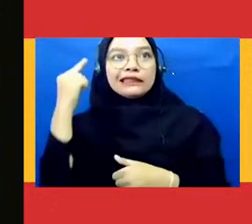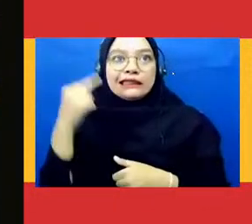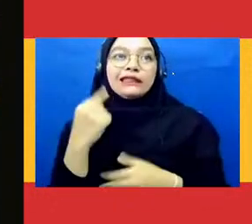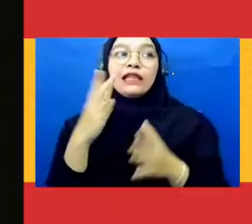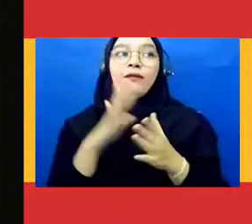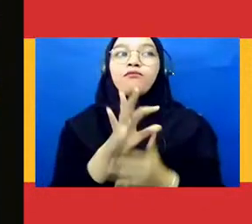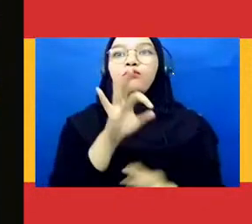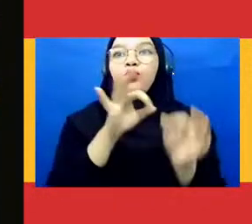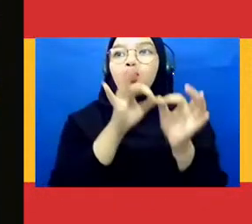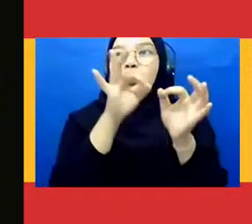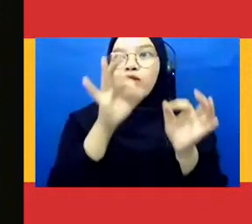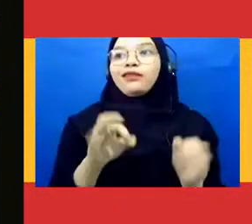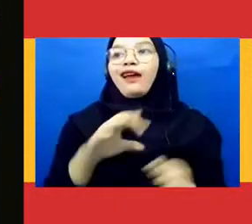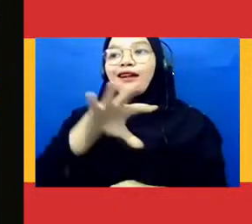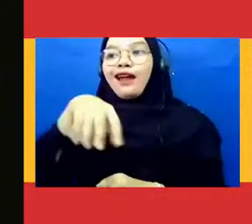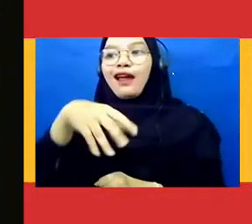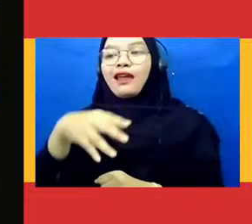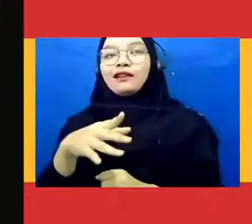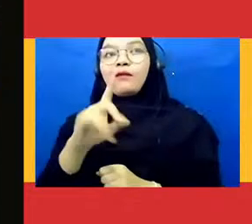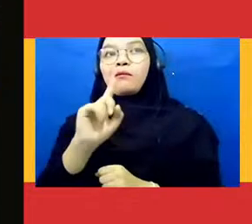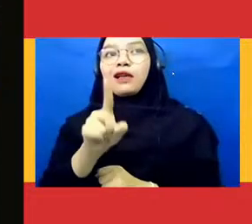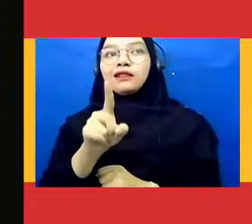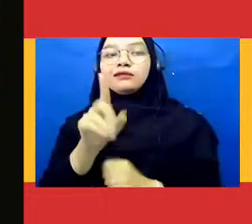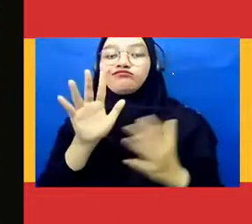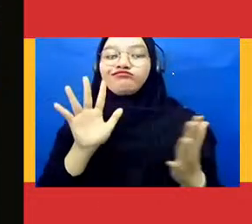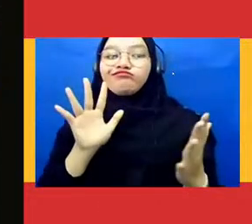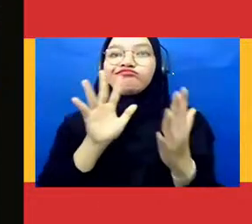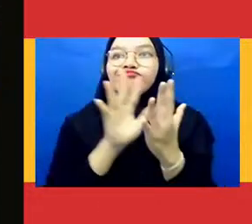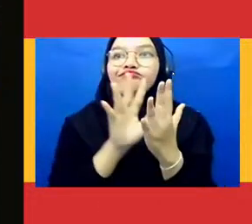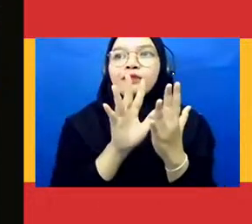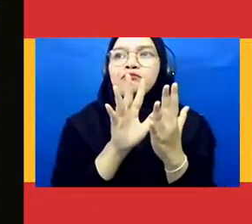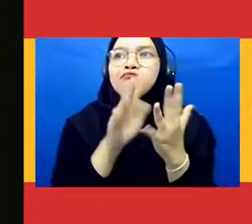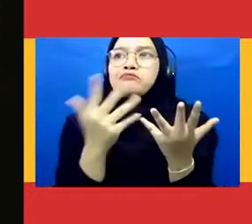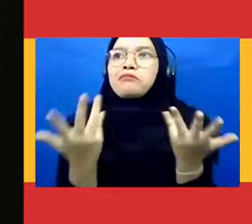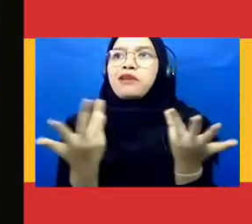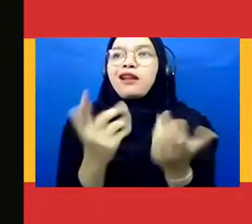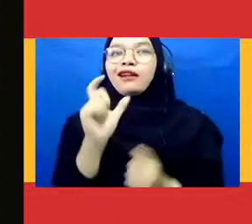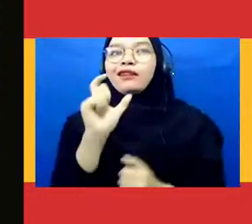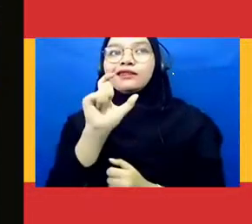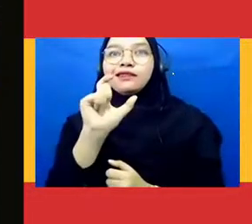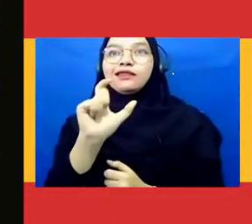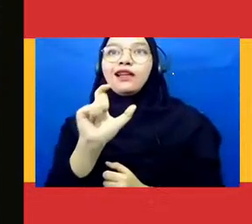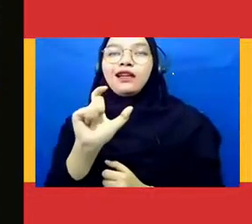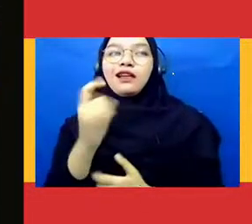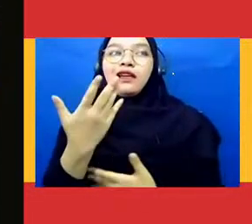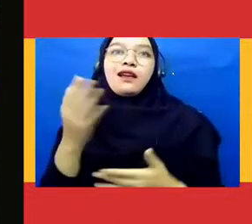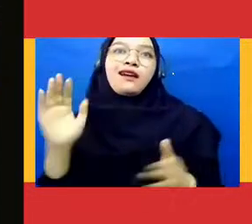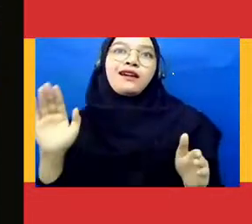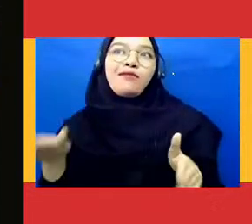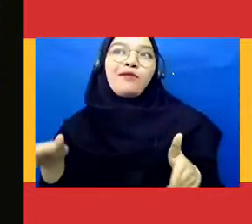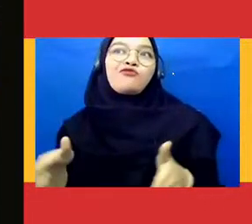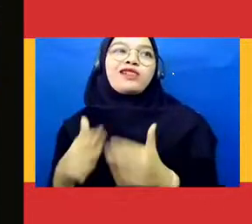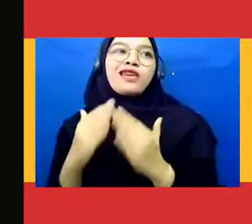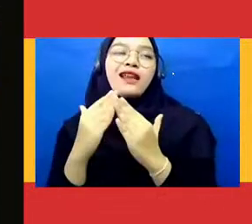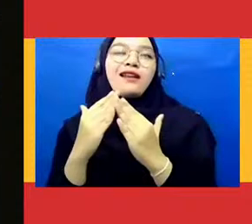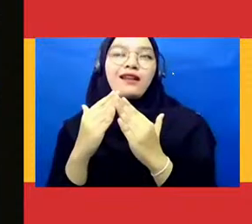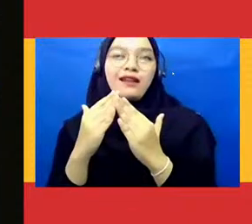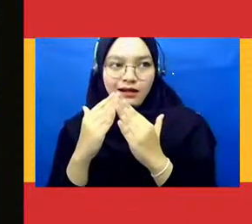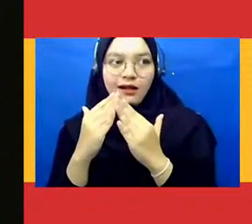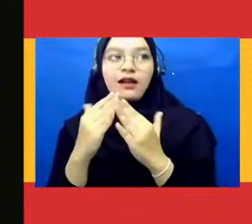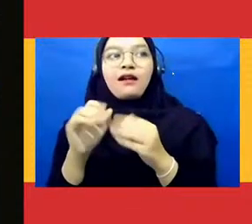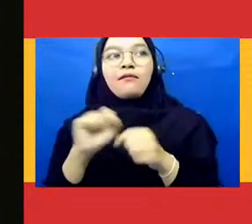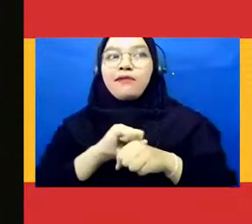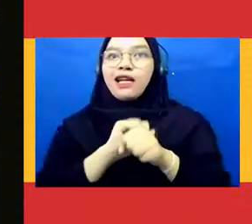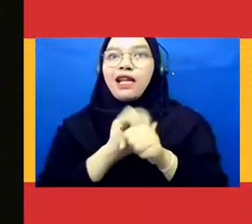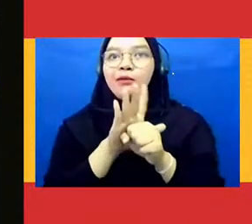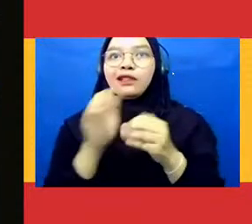tantangan bagaimana caranya melakukan recovery atau pemulihan setelah pandemi. Itu inti